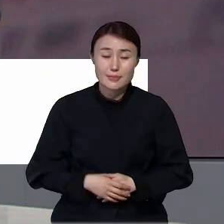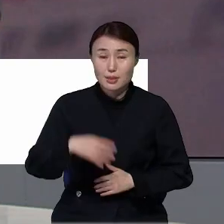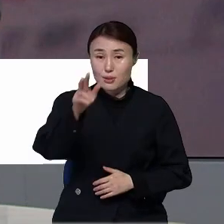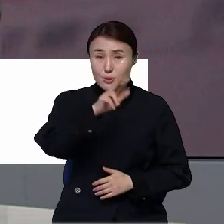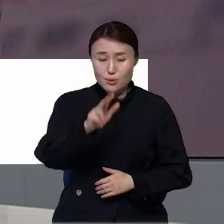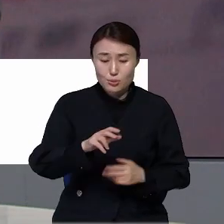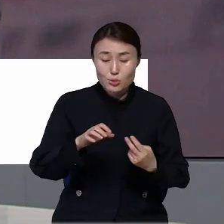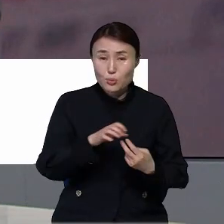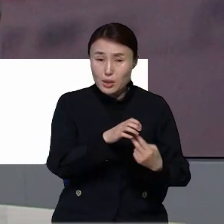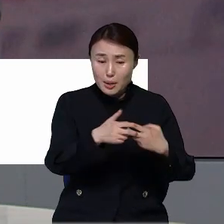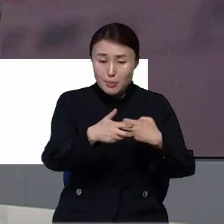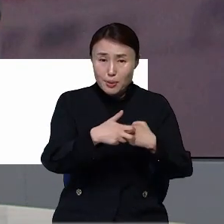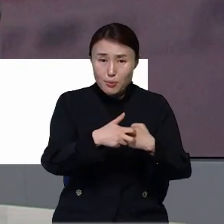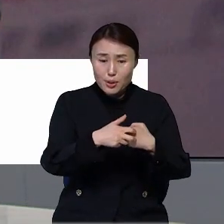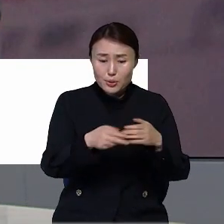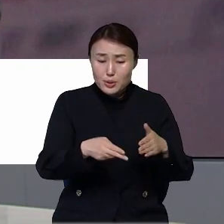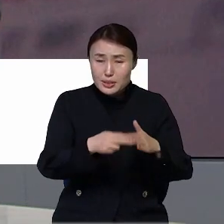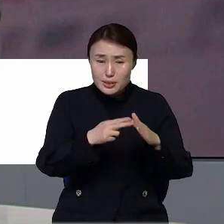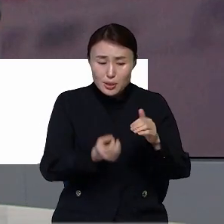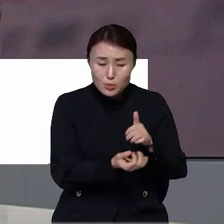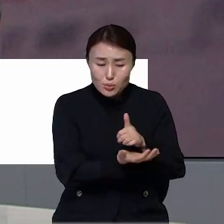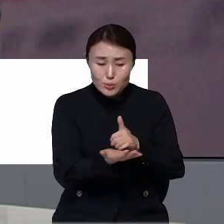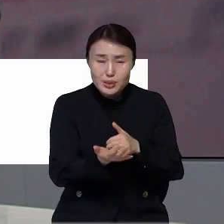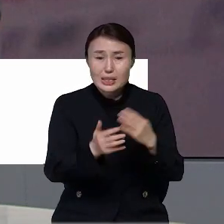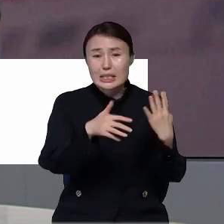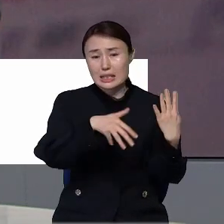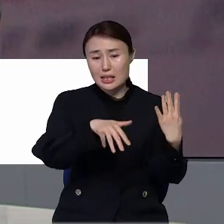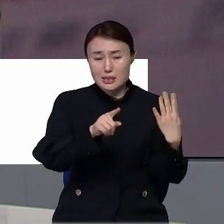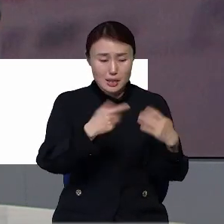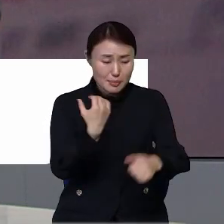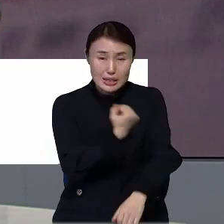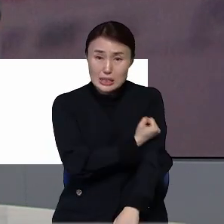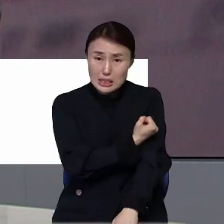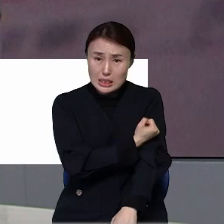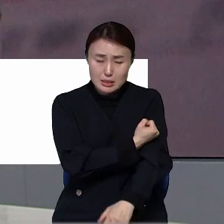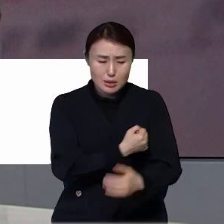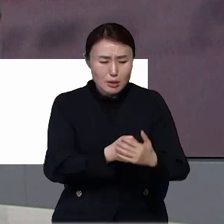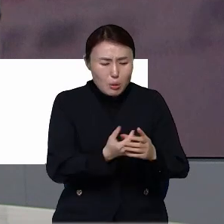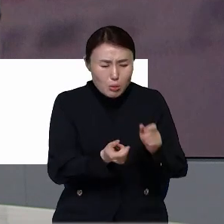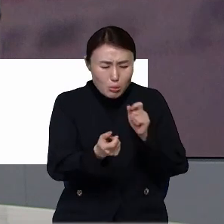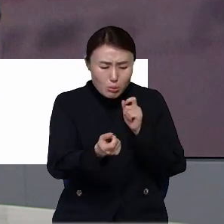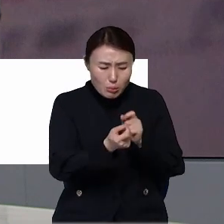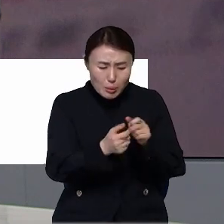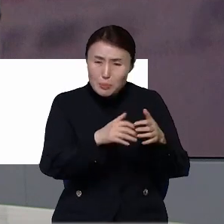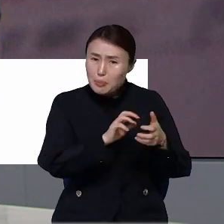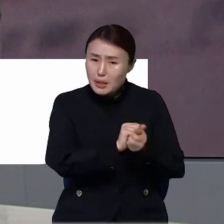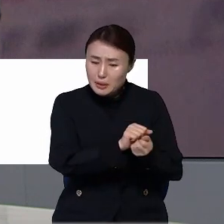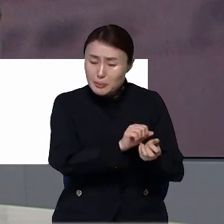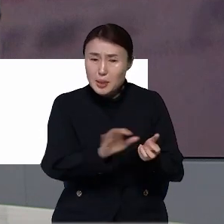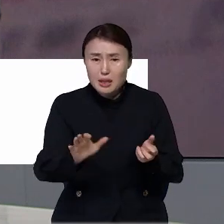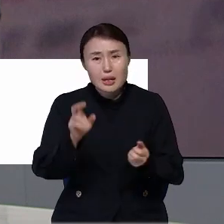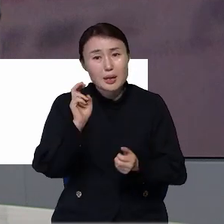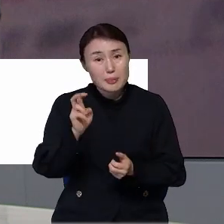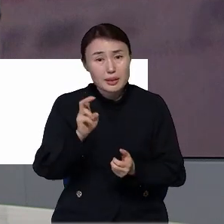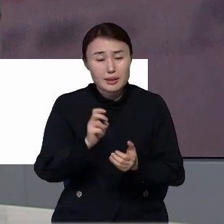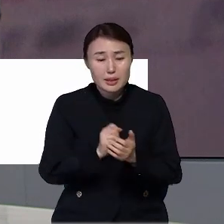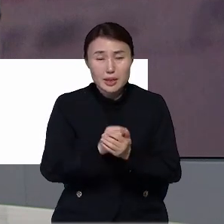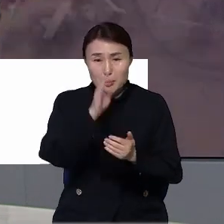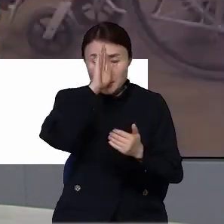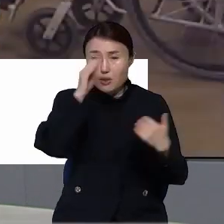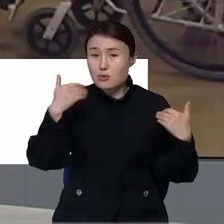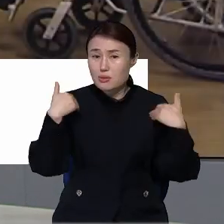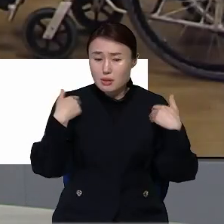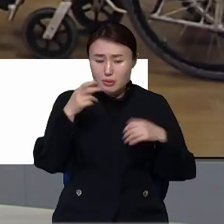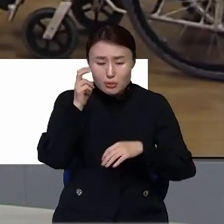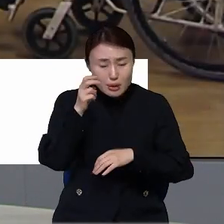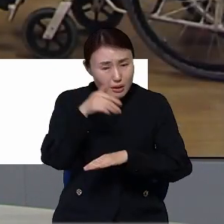전국 요양병원과 시설에 공급된 4차 백신이 곧 폐기될 예정이라는 소식 전해드렸는데요. 질병관리청의